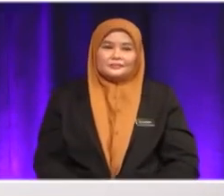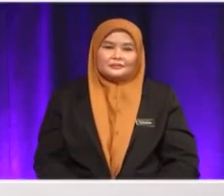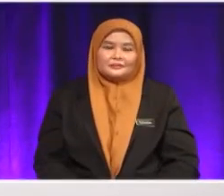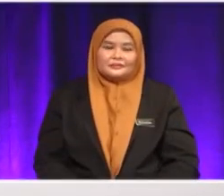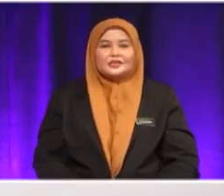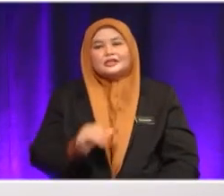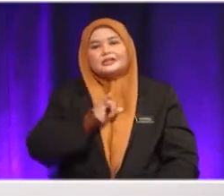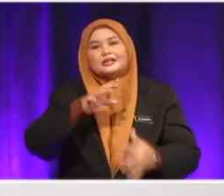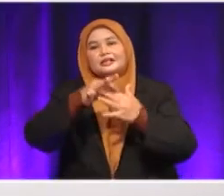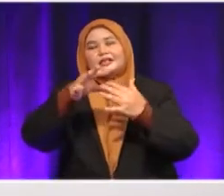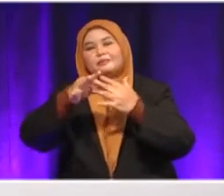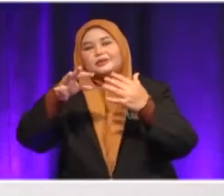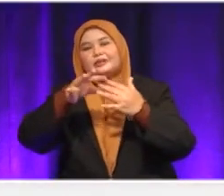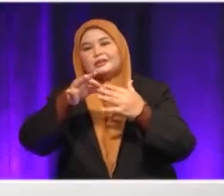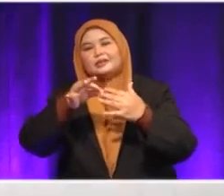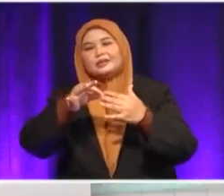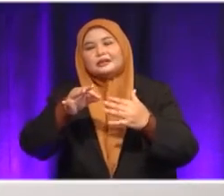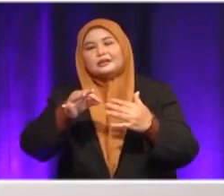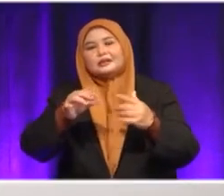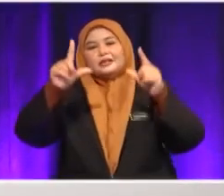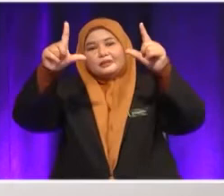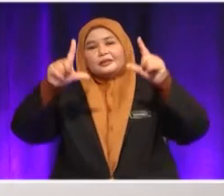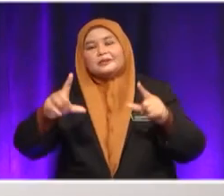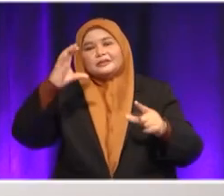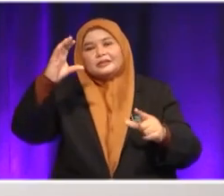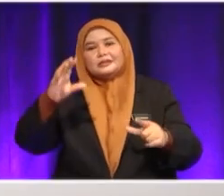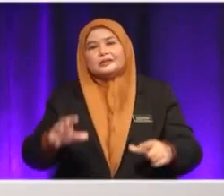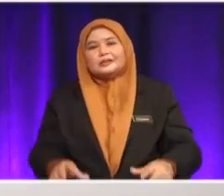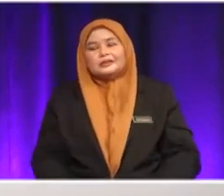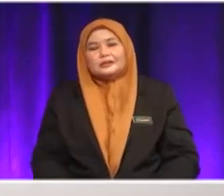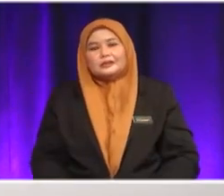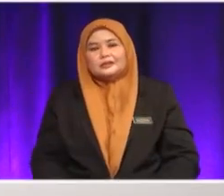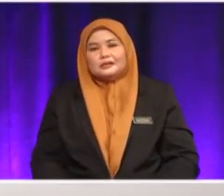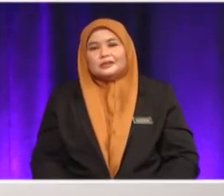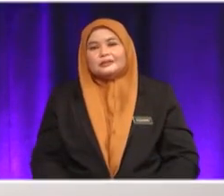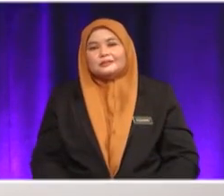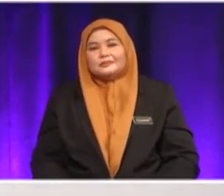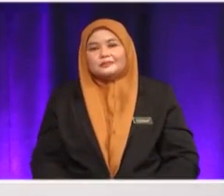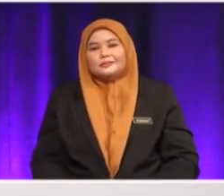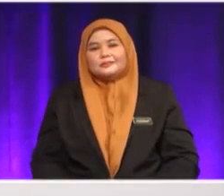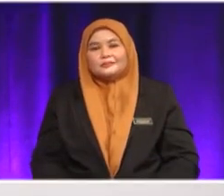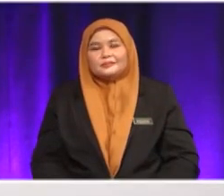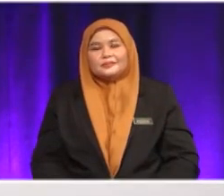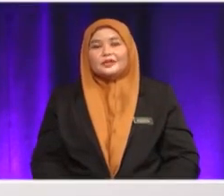Saya memilih lokasi yang boleh berganti yang berada di atas batu tersebut